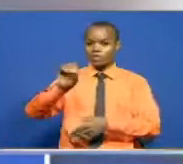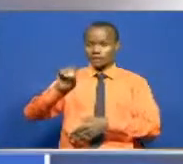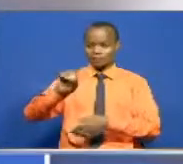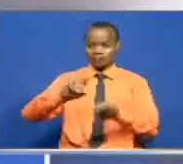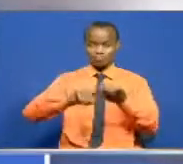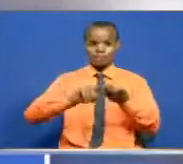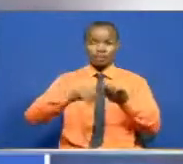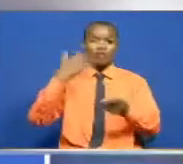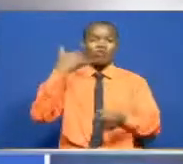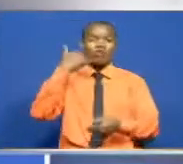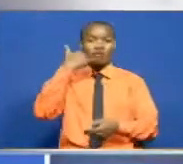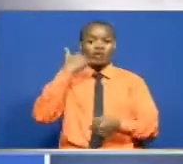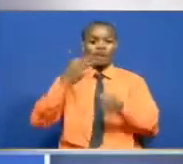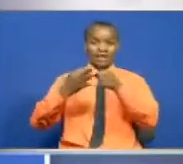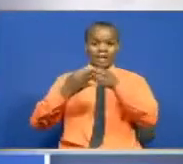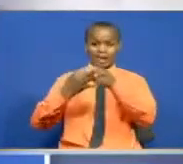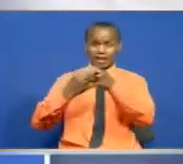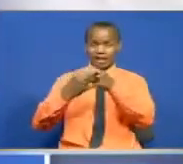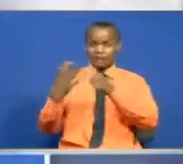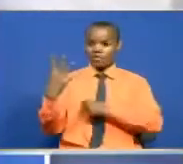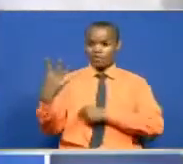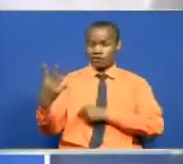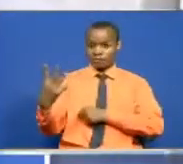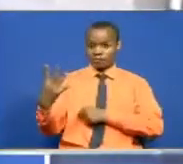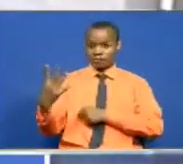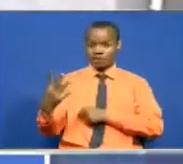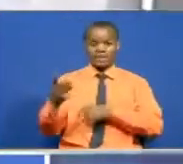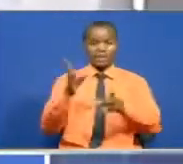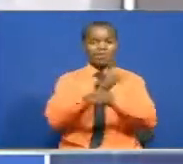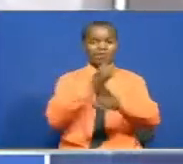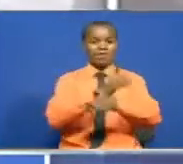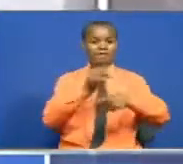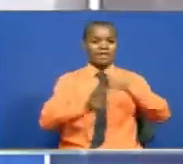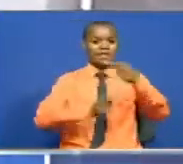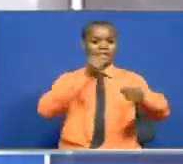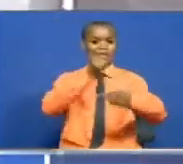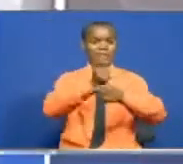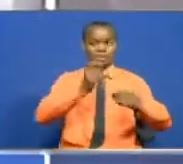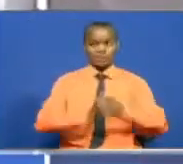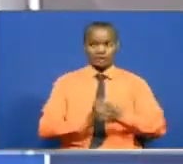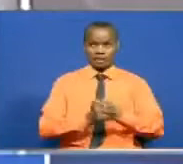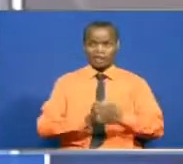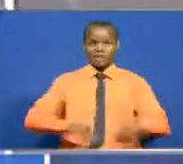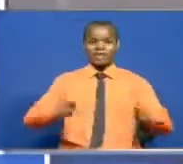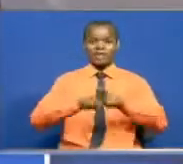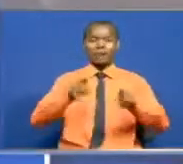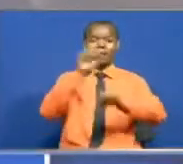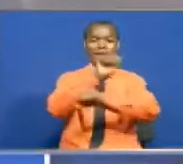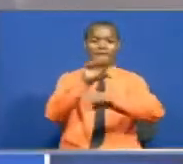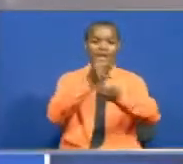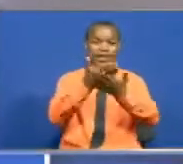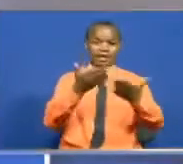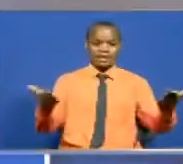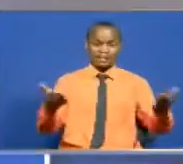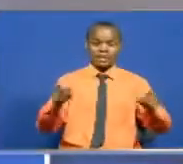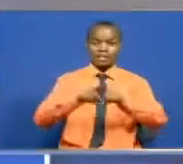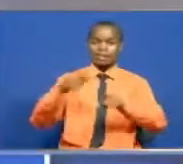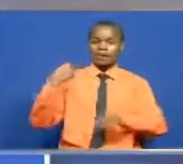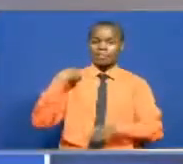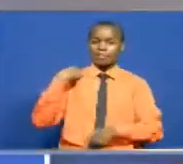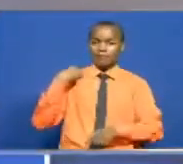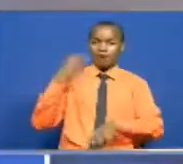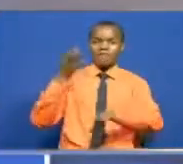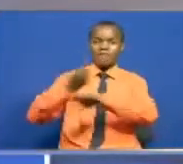simu 84 za rununu za aina mbalimbali, vipuri vya magari, sare bandia za polisi